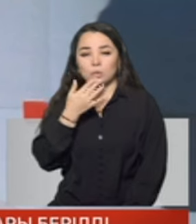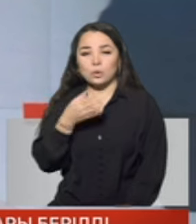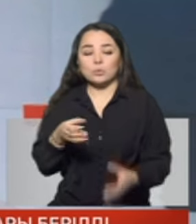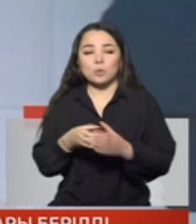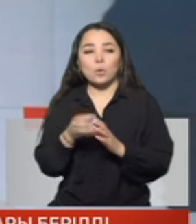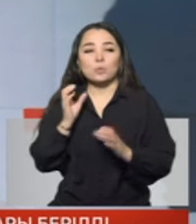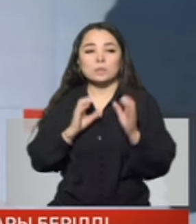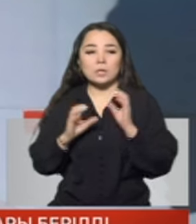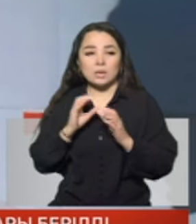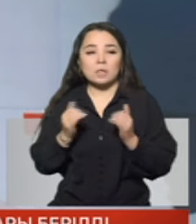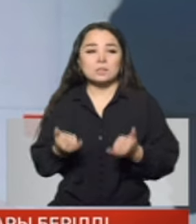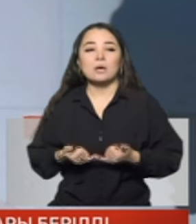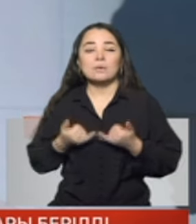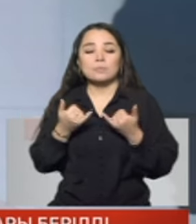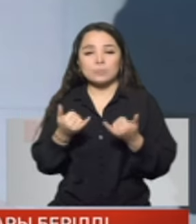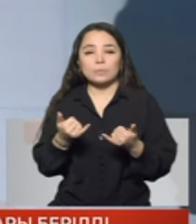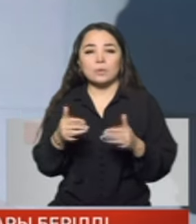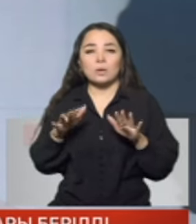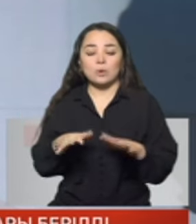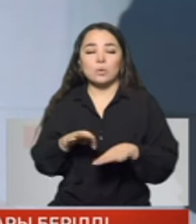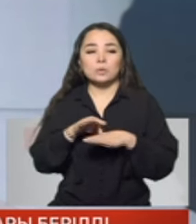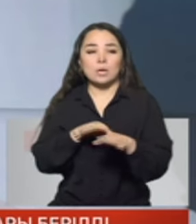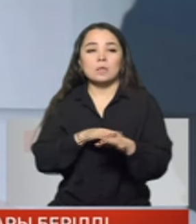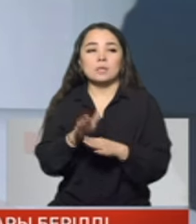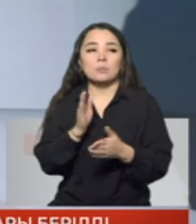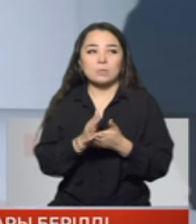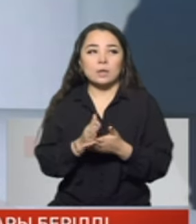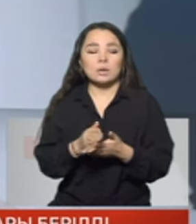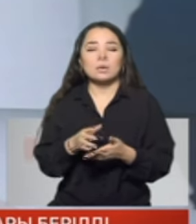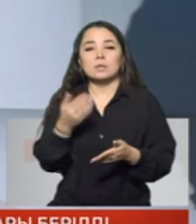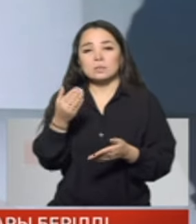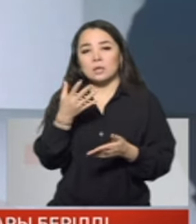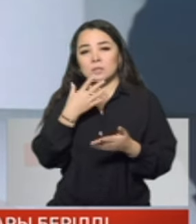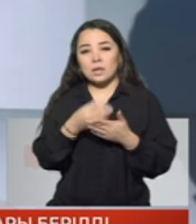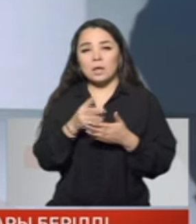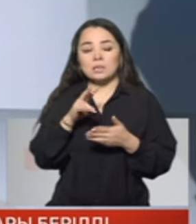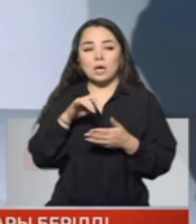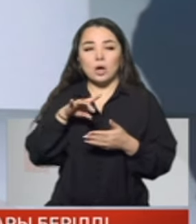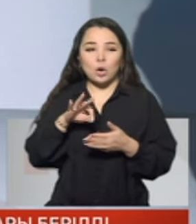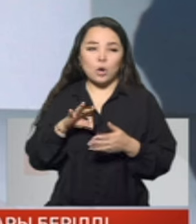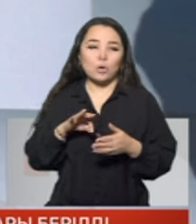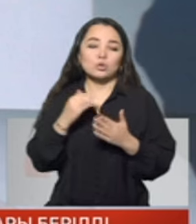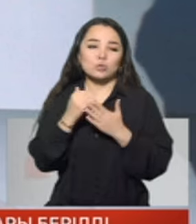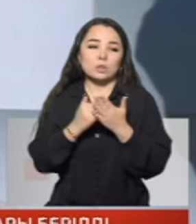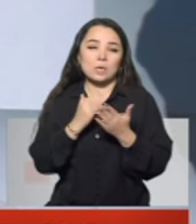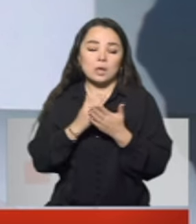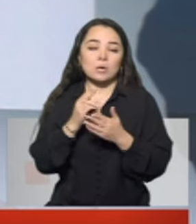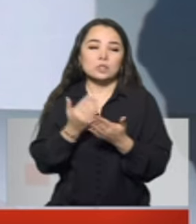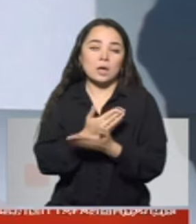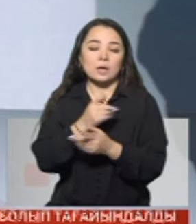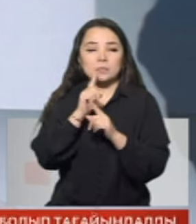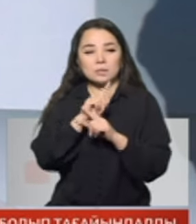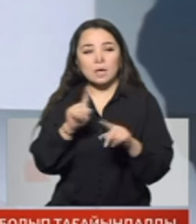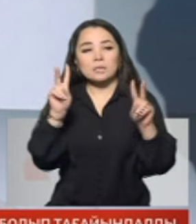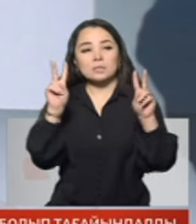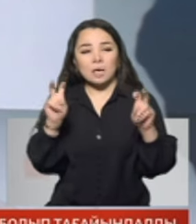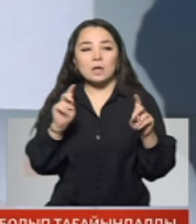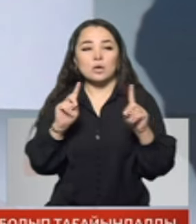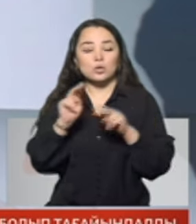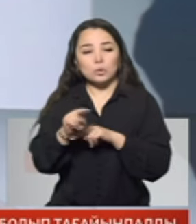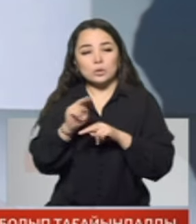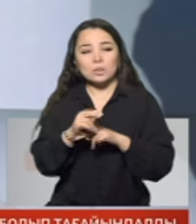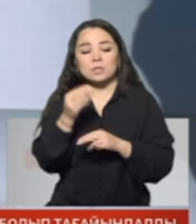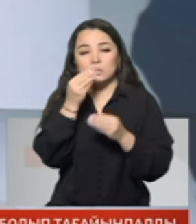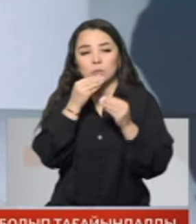университетінің студенттеріне кезекті воркшоп өткізді. Нейрожелілер бізді жаңа нәрсеге қалай үйретеді атты семинарға